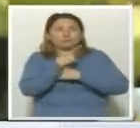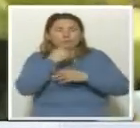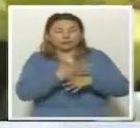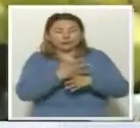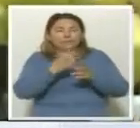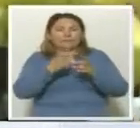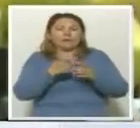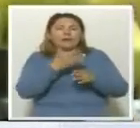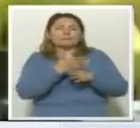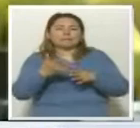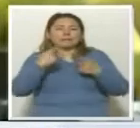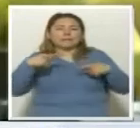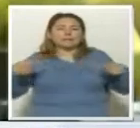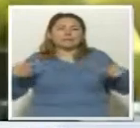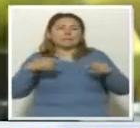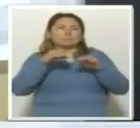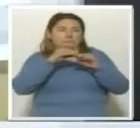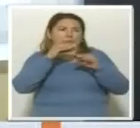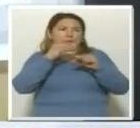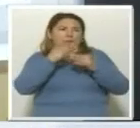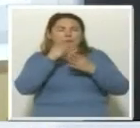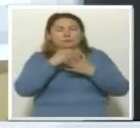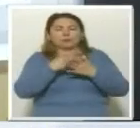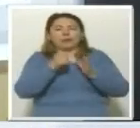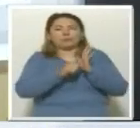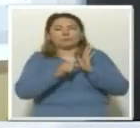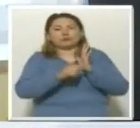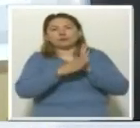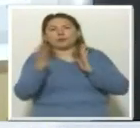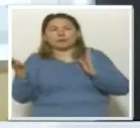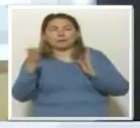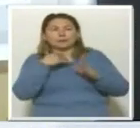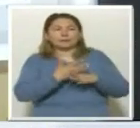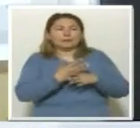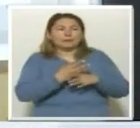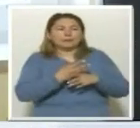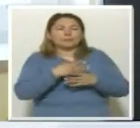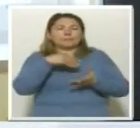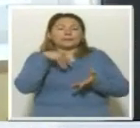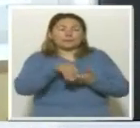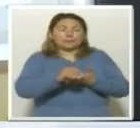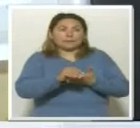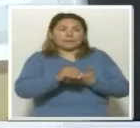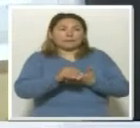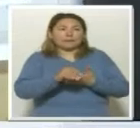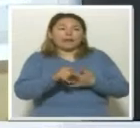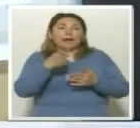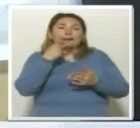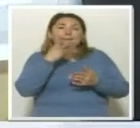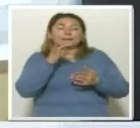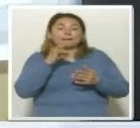Алайда басқа да сәйкессіздіктер бар. 63-тен астам ет және ет өнімдері сатып алынды. Ондағы